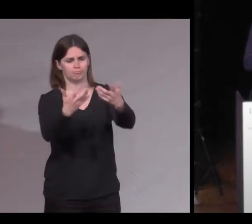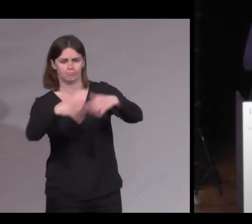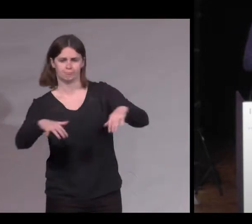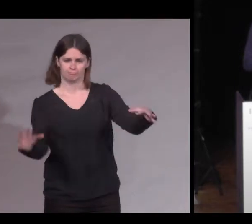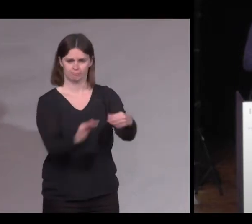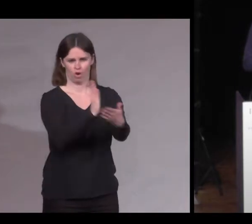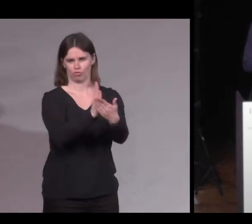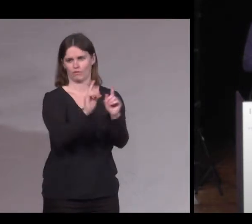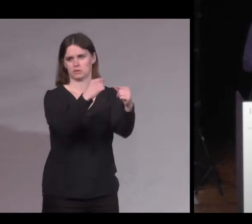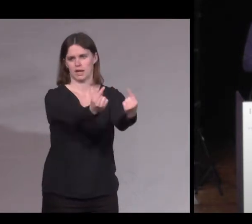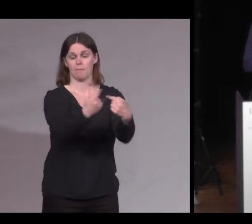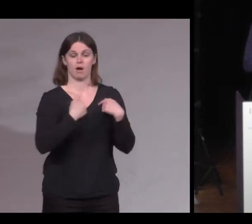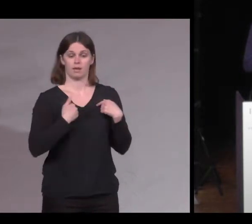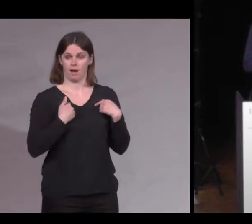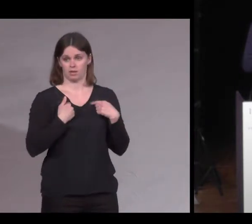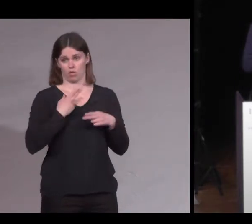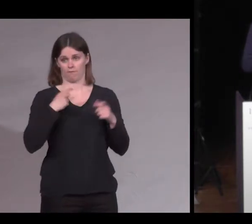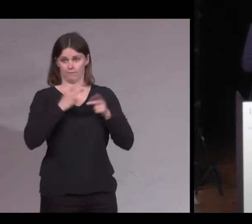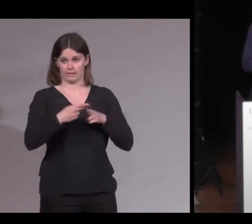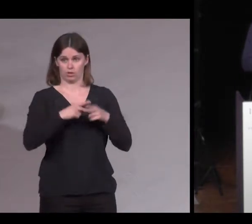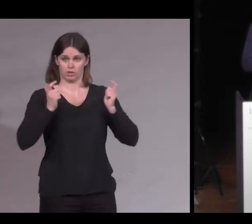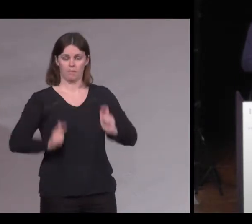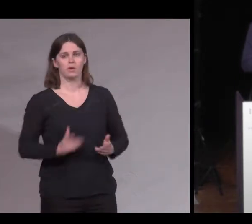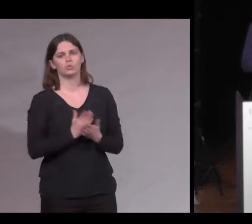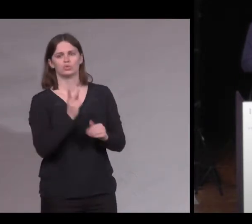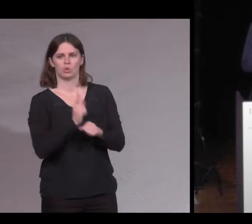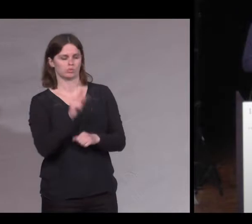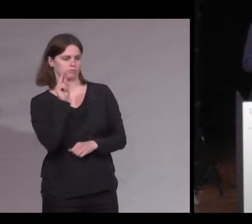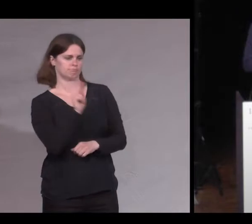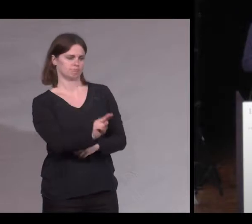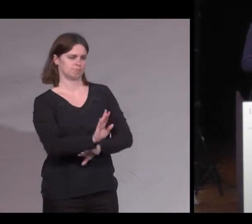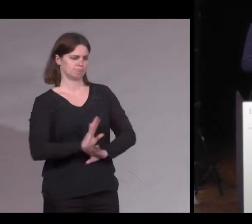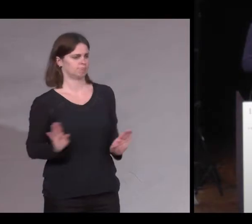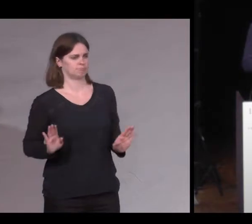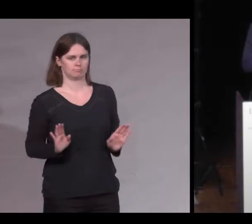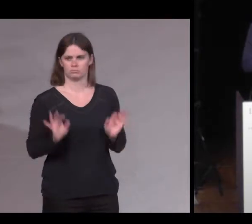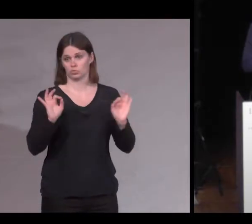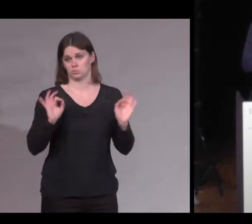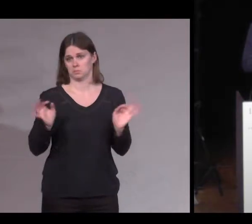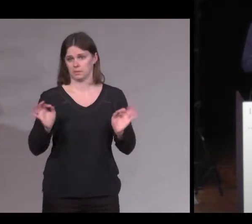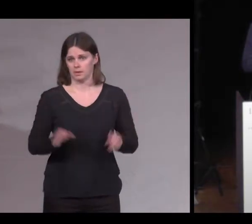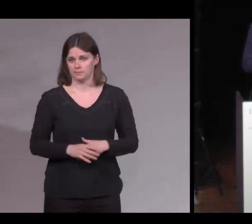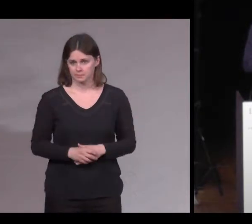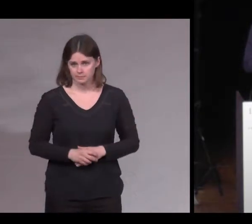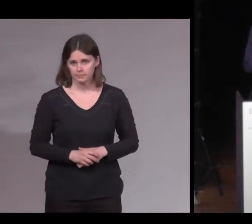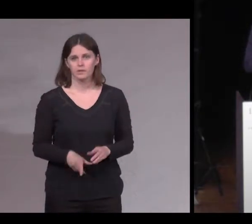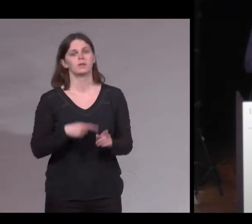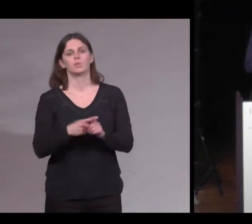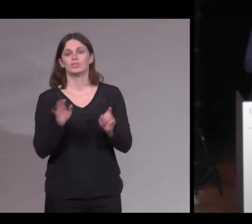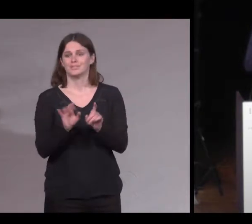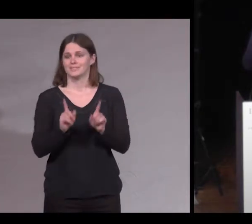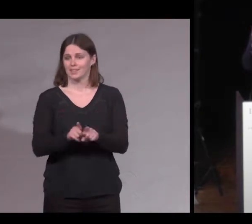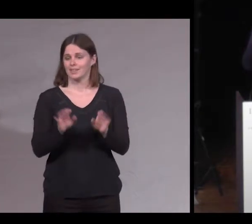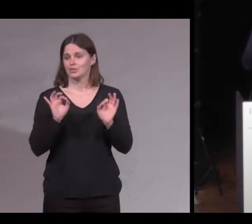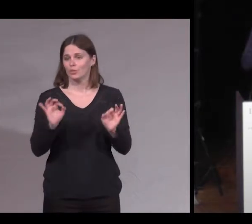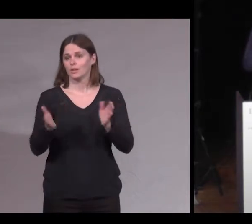mi tu terapii pro pacienta vyhovila, a tím pádem zvýšila jeho výkon. A přenést i terapii do domácího prostředí v oblastech,